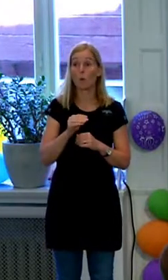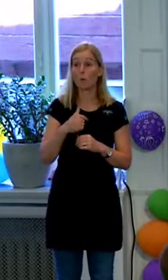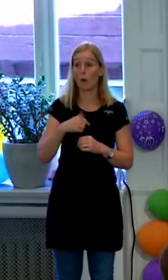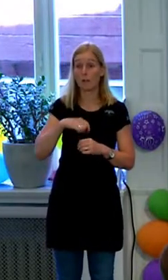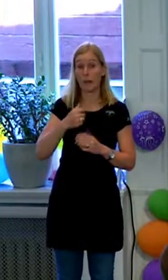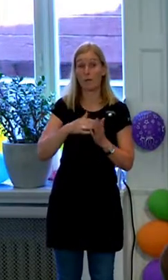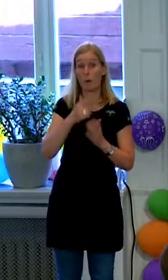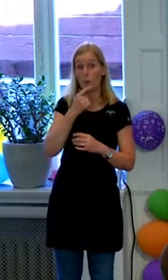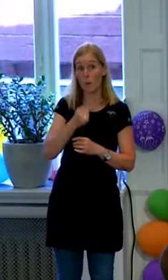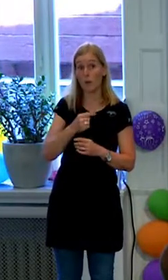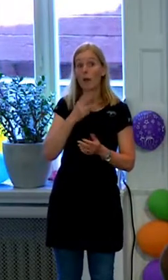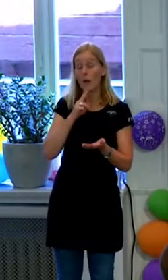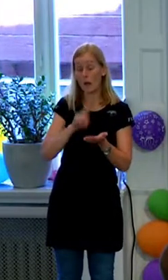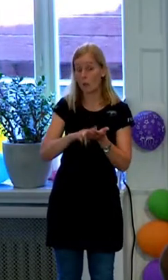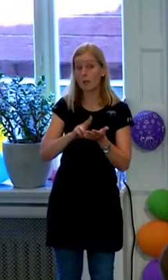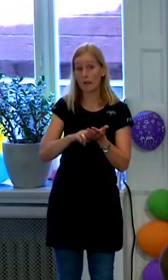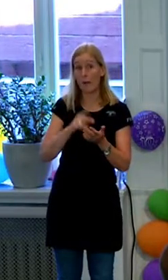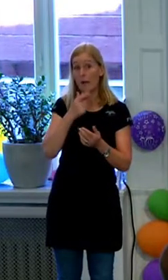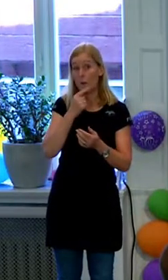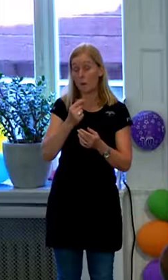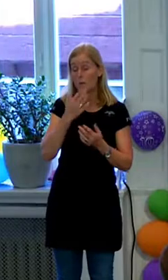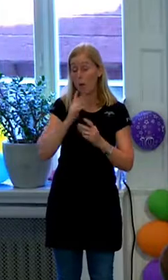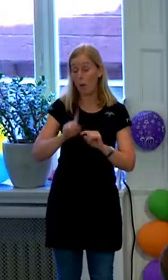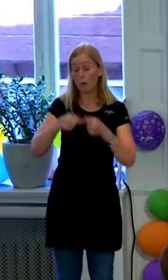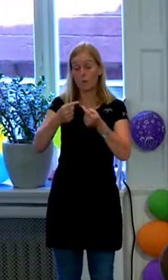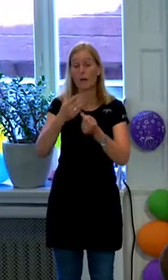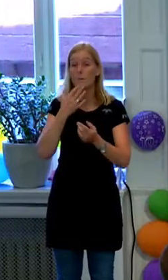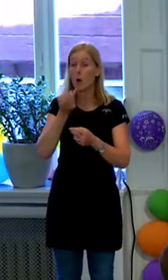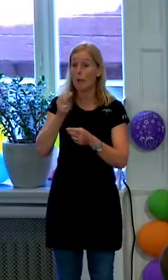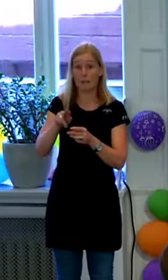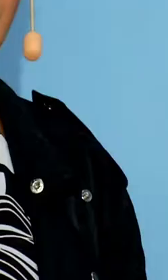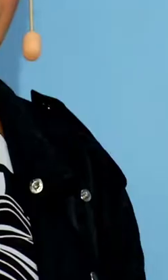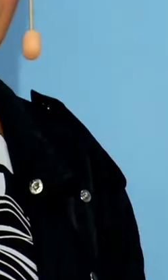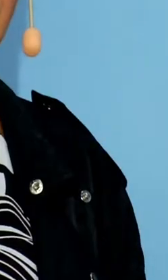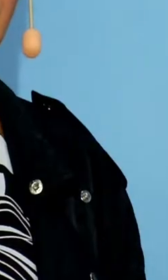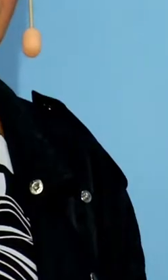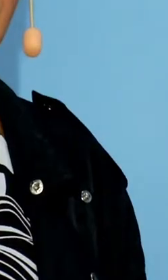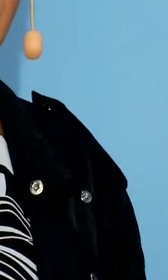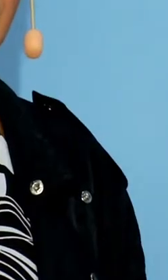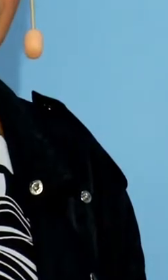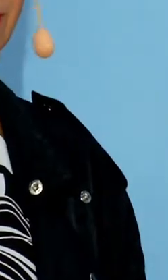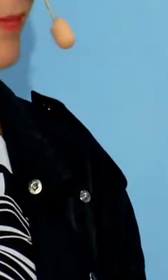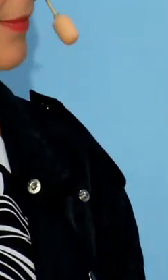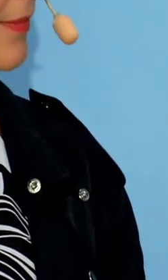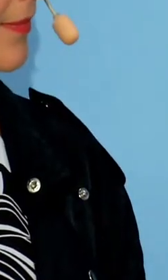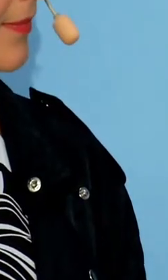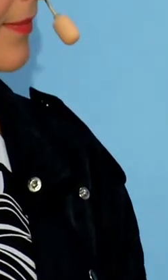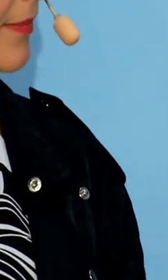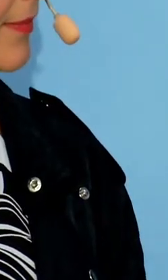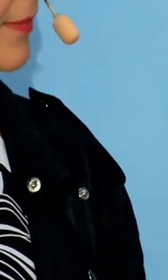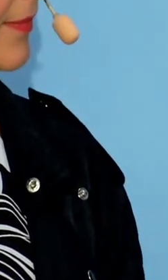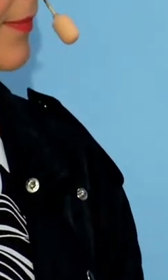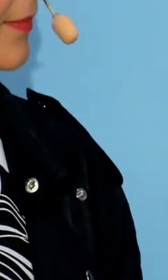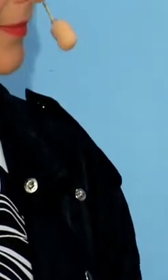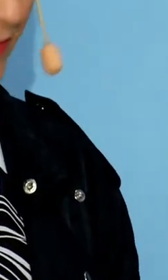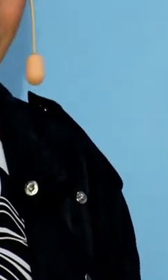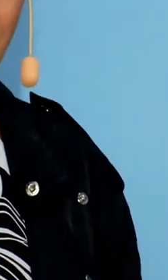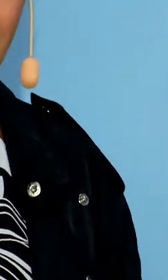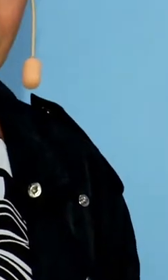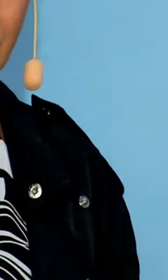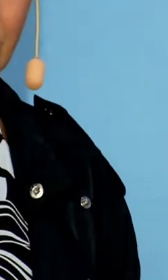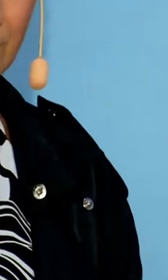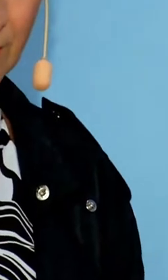lundabo konstatera att Lund har ju kommit väldigt väl ut, och jag tycker det är ett väldigt gott exempel på hur man har jobbat från lokal nivå i Lund tillsammans med andra